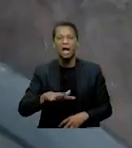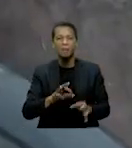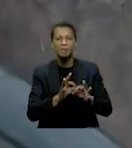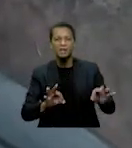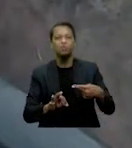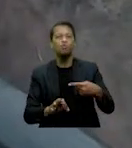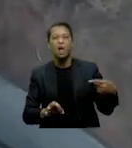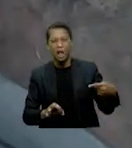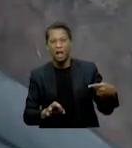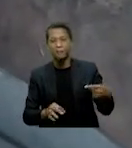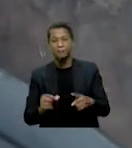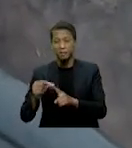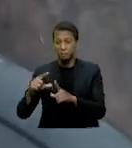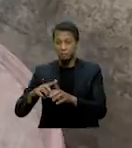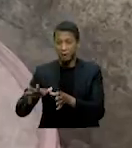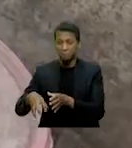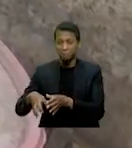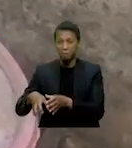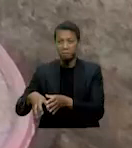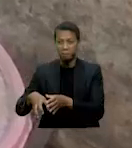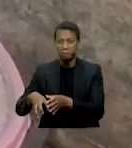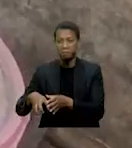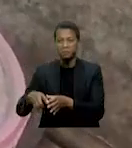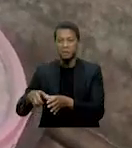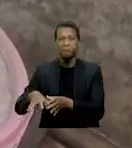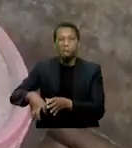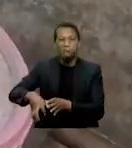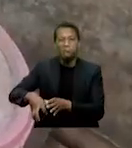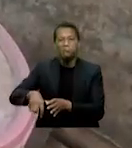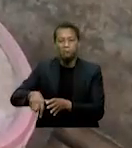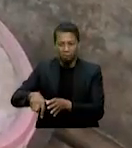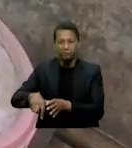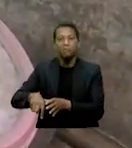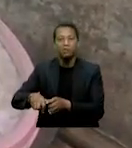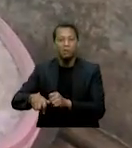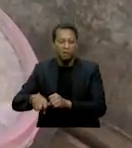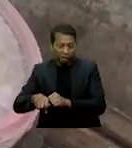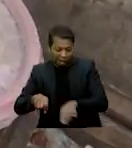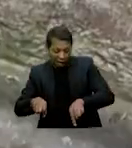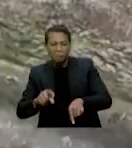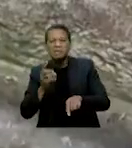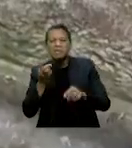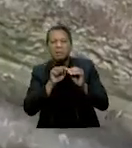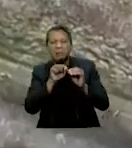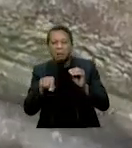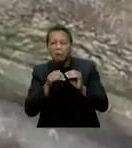saluran pam kerap mati. Kalaupun menyala, airnya sedikit dan tak jarang keruh serta